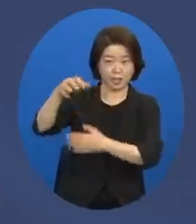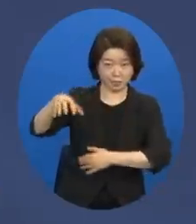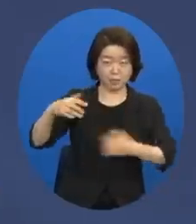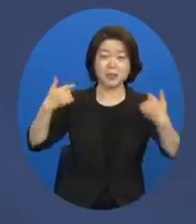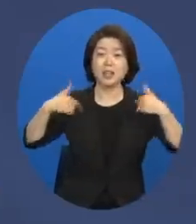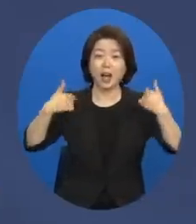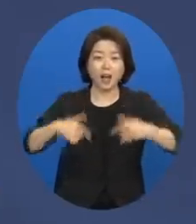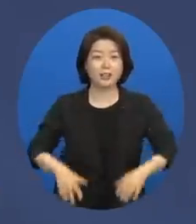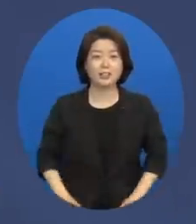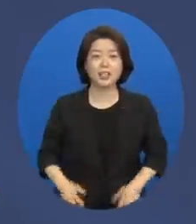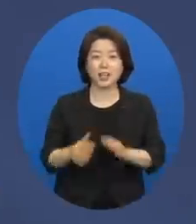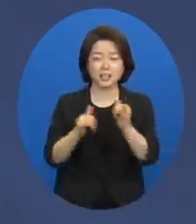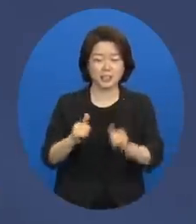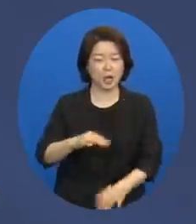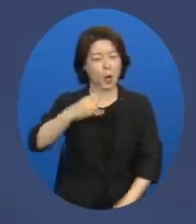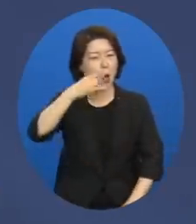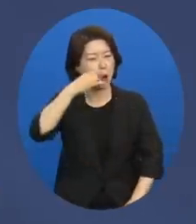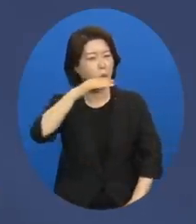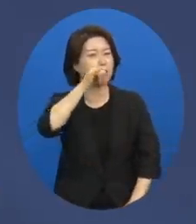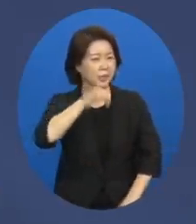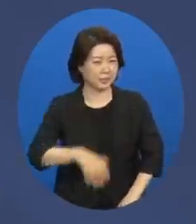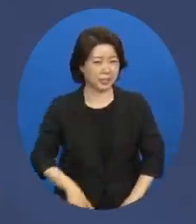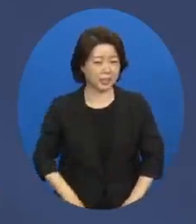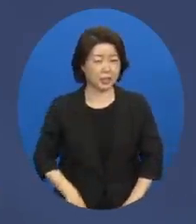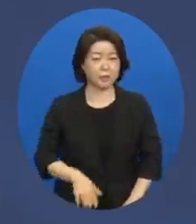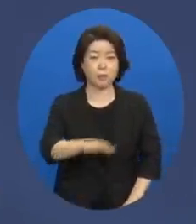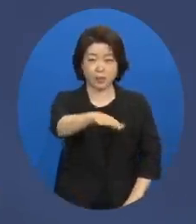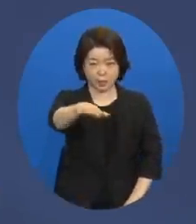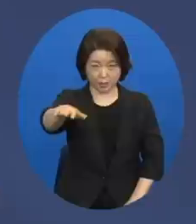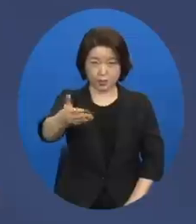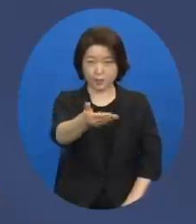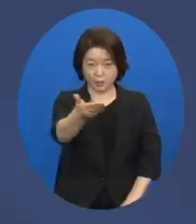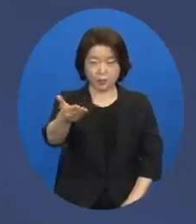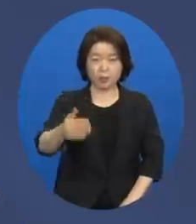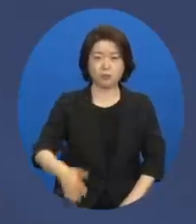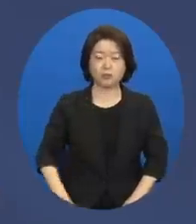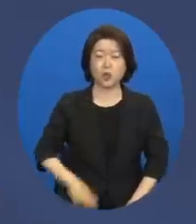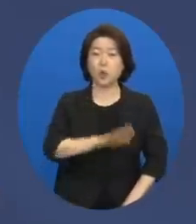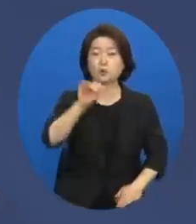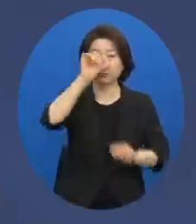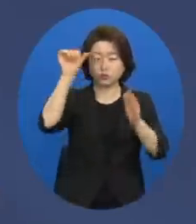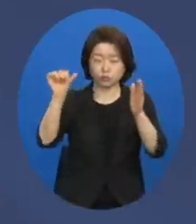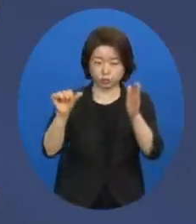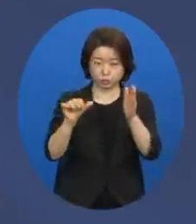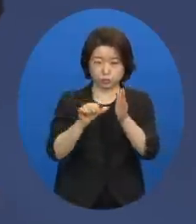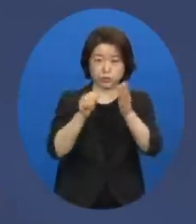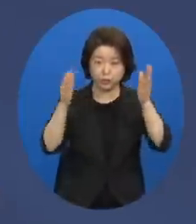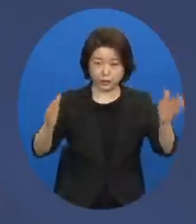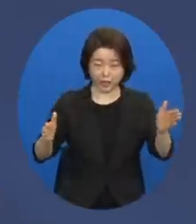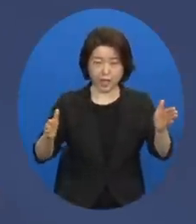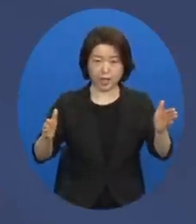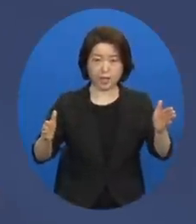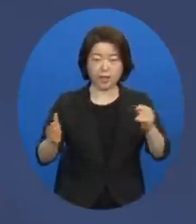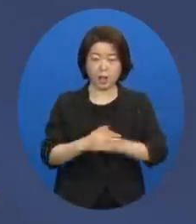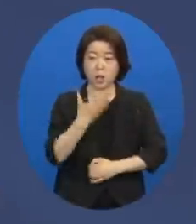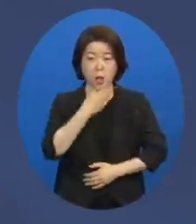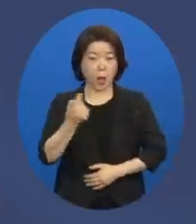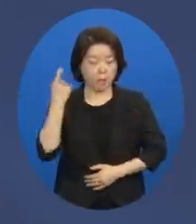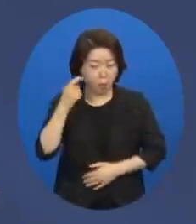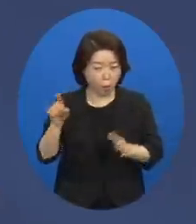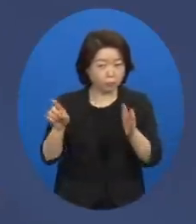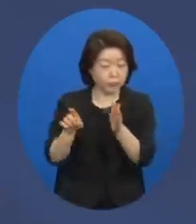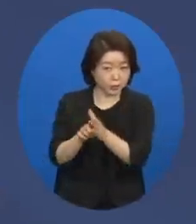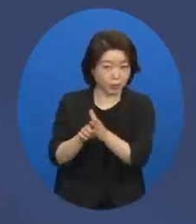늘 사람들에게 궁금한 게 있었어요. 여러분 혹시 우리 생애의 우생복 우리 생애의 복음을